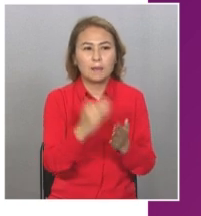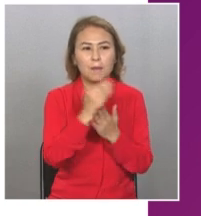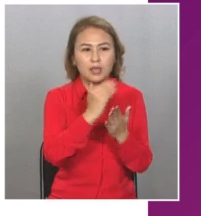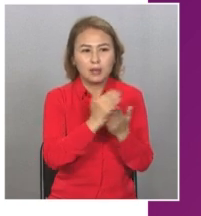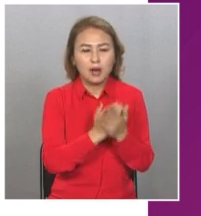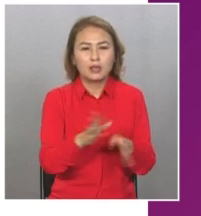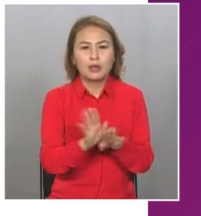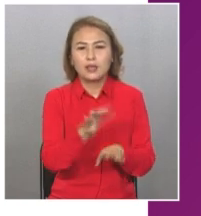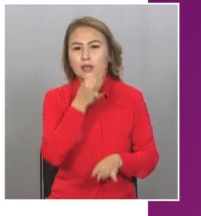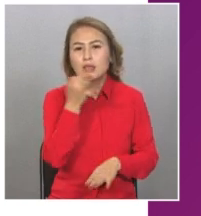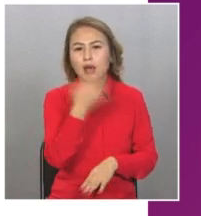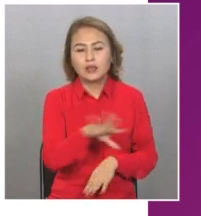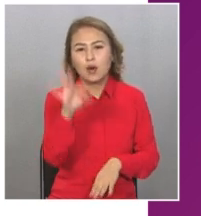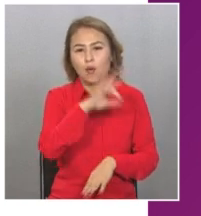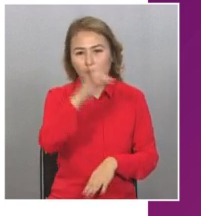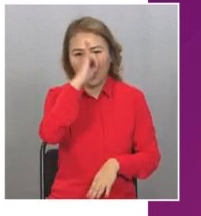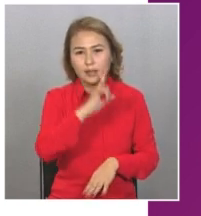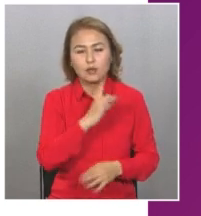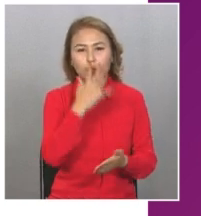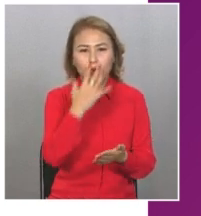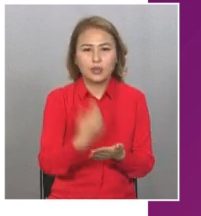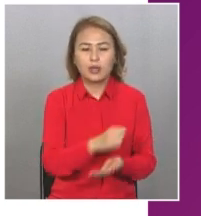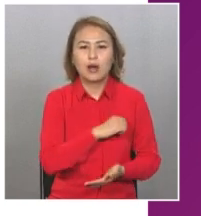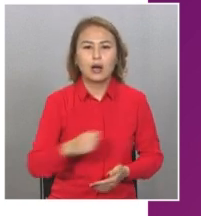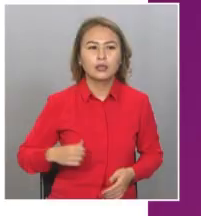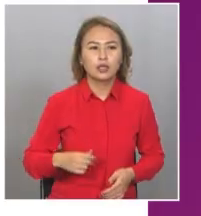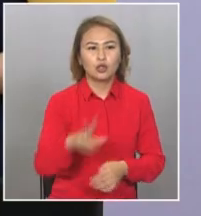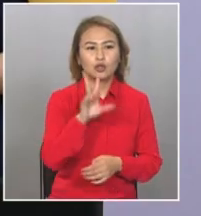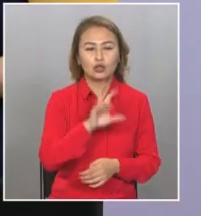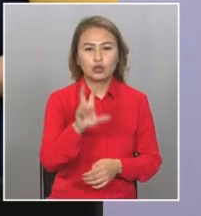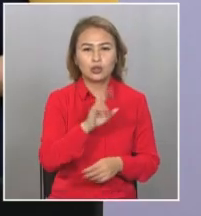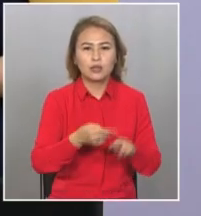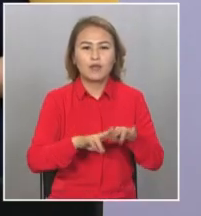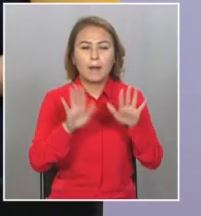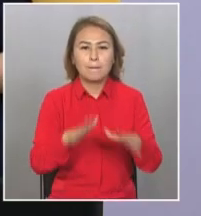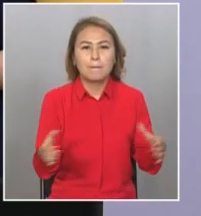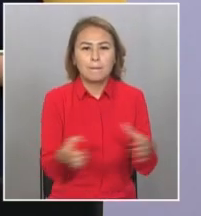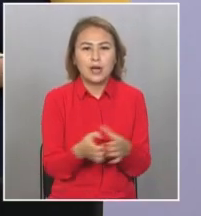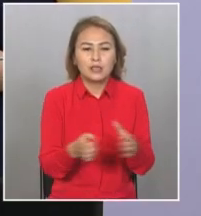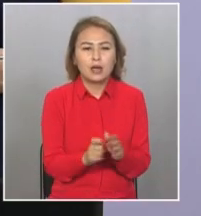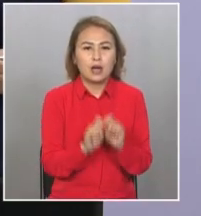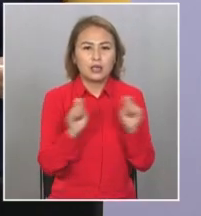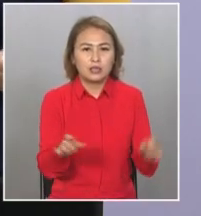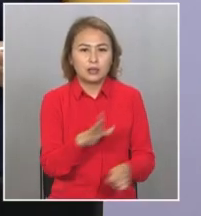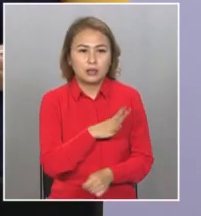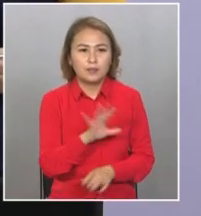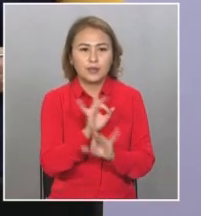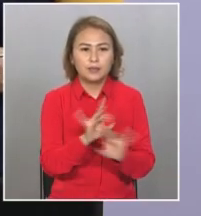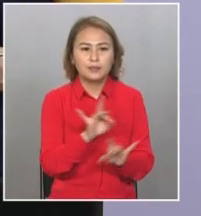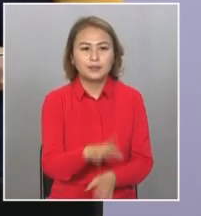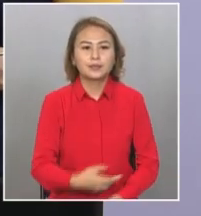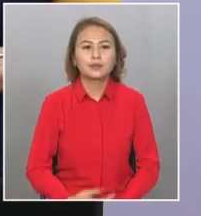бағдарламасына қанағаттанбаған қазақтар өз алдына 300 социалистік партиясын ашты деп